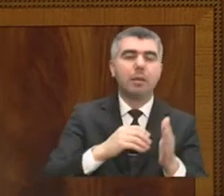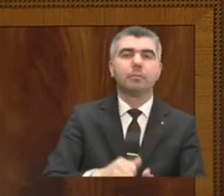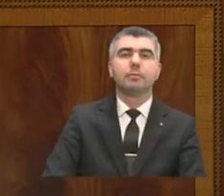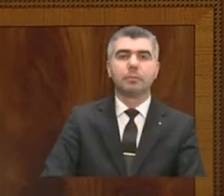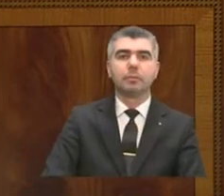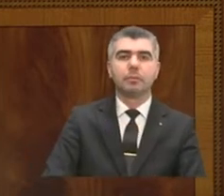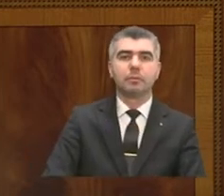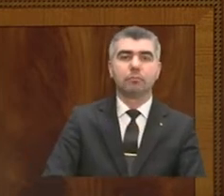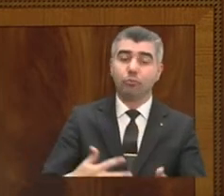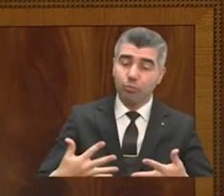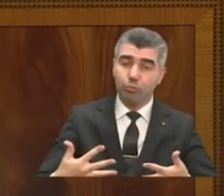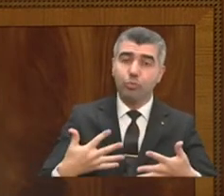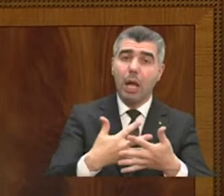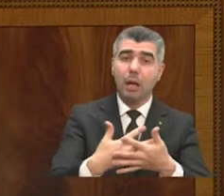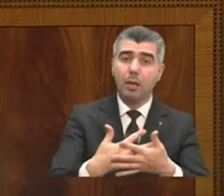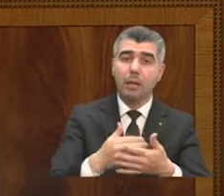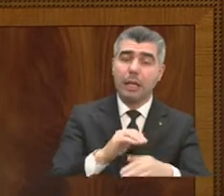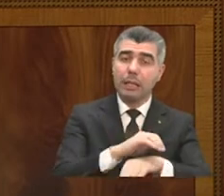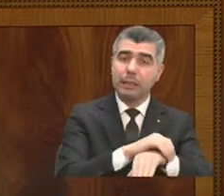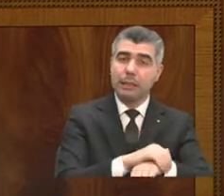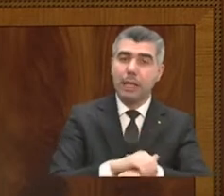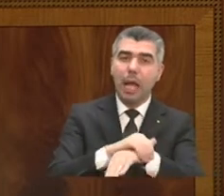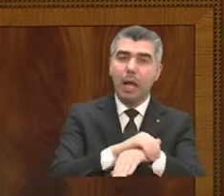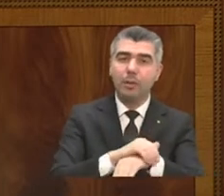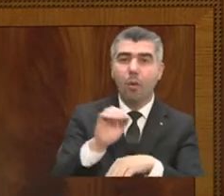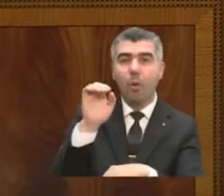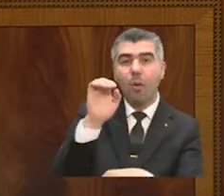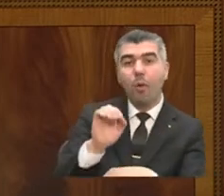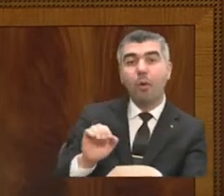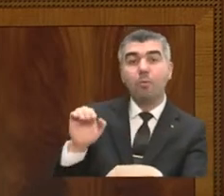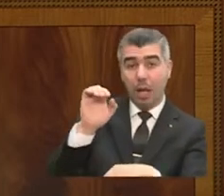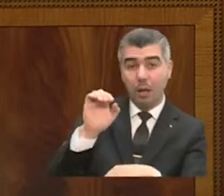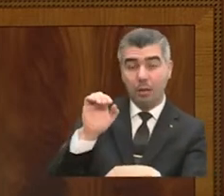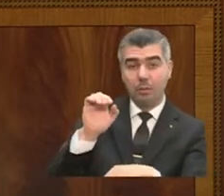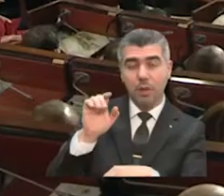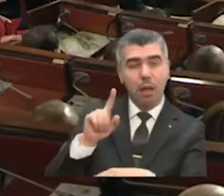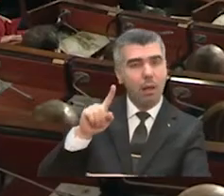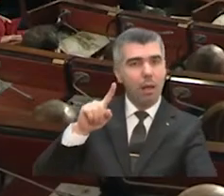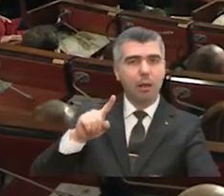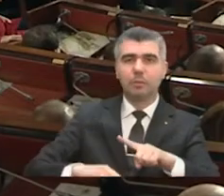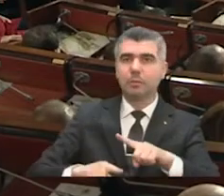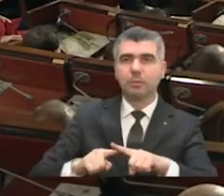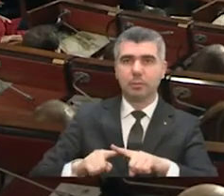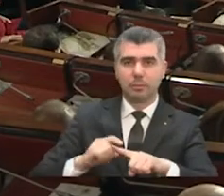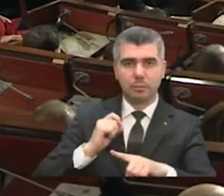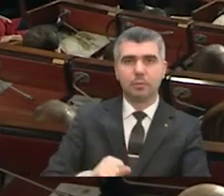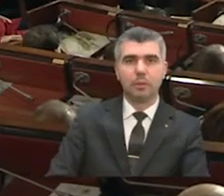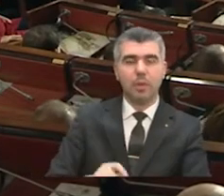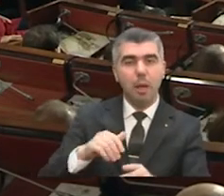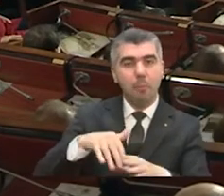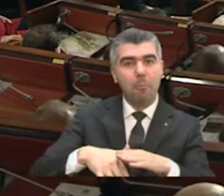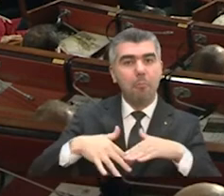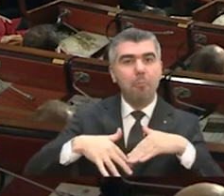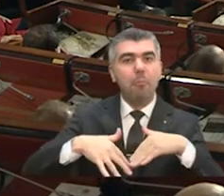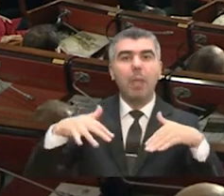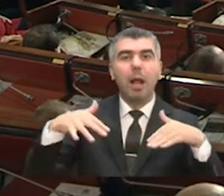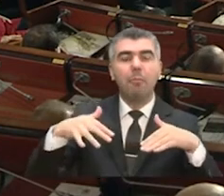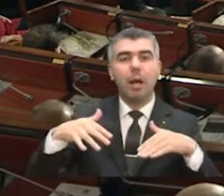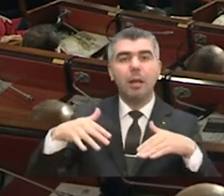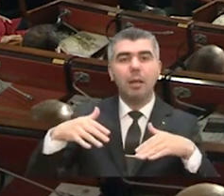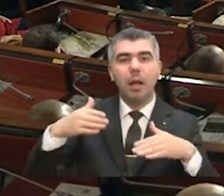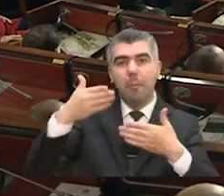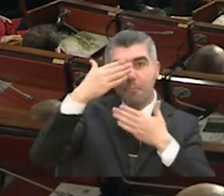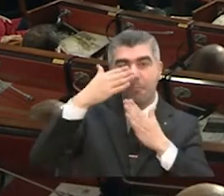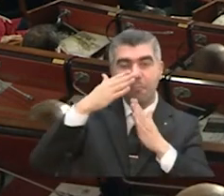prise en vertu de la loi et des droits. Notre partenariat avec l'Union européenne ne signifie en